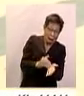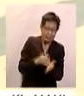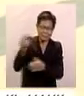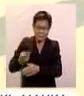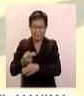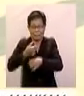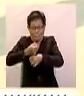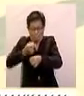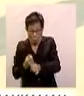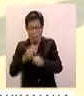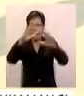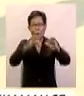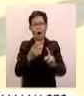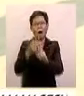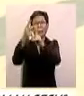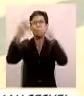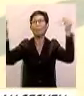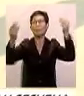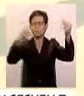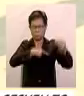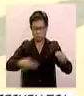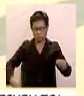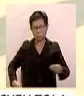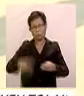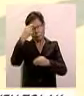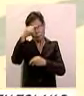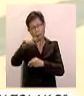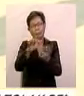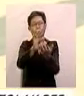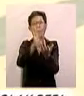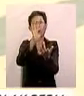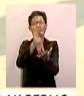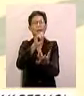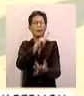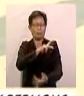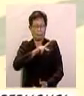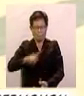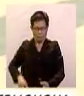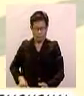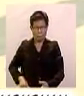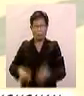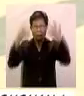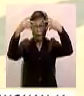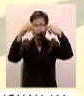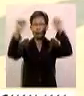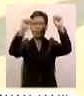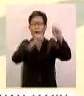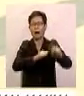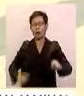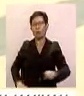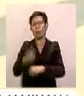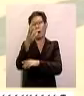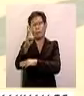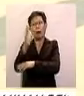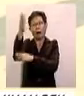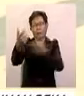sejarah tercipta mesyuarat khas Majlis Raja-Raja bagi memilih Seri Paduka Baginda Yang di-Pertuan Agong ke-16